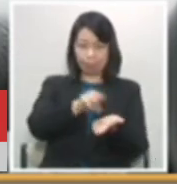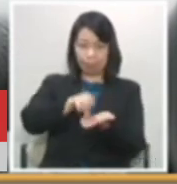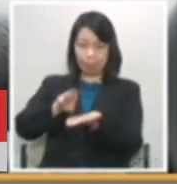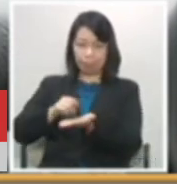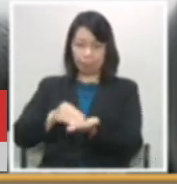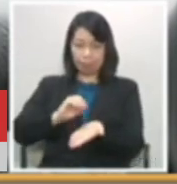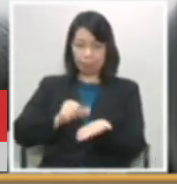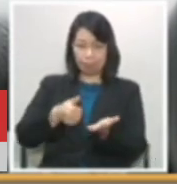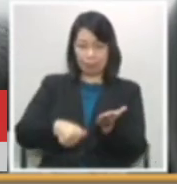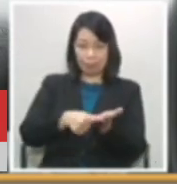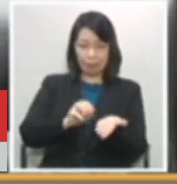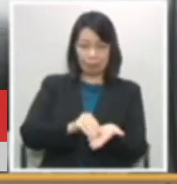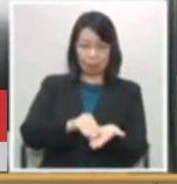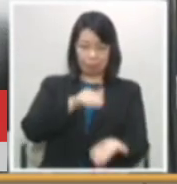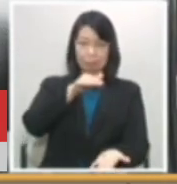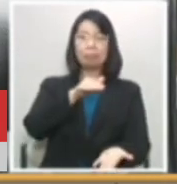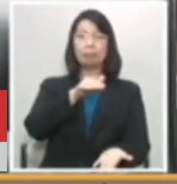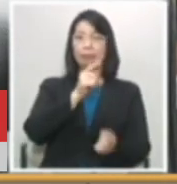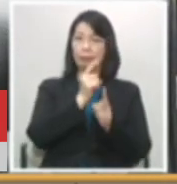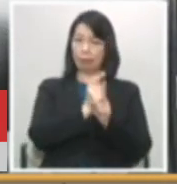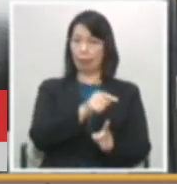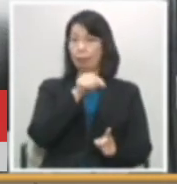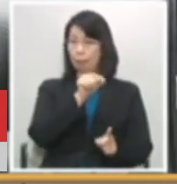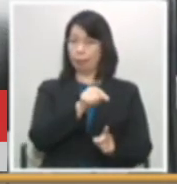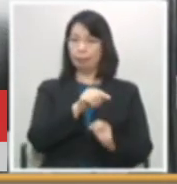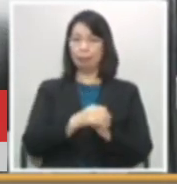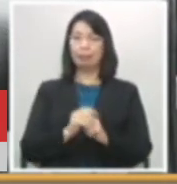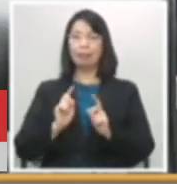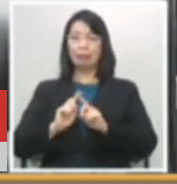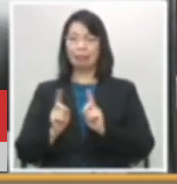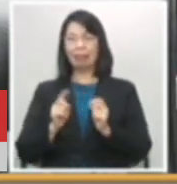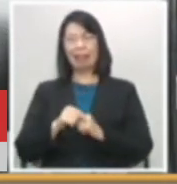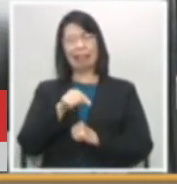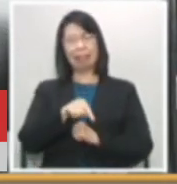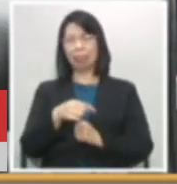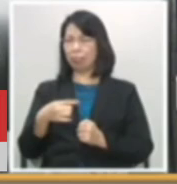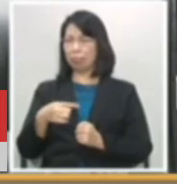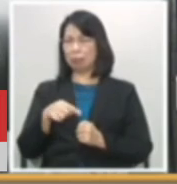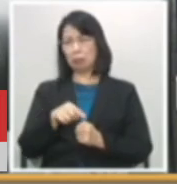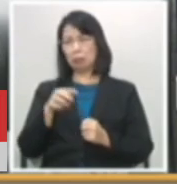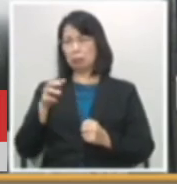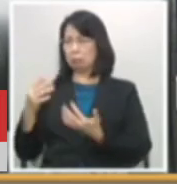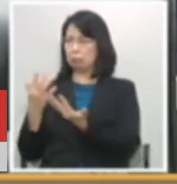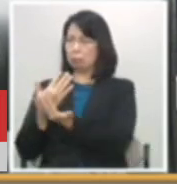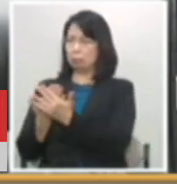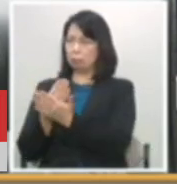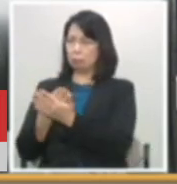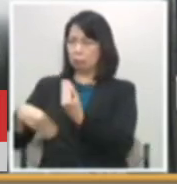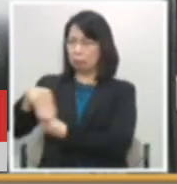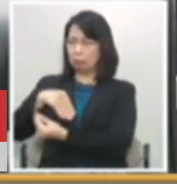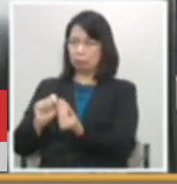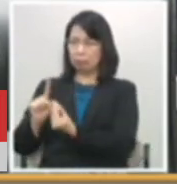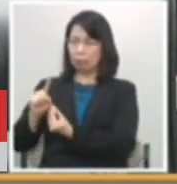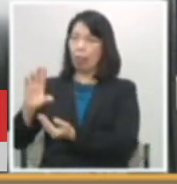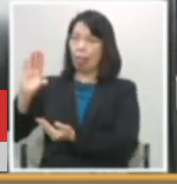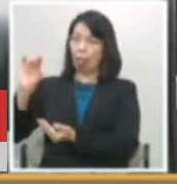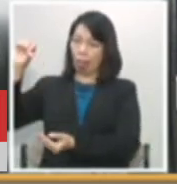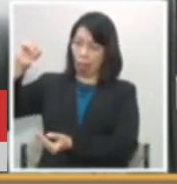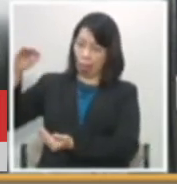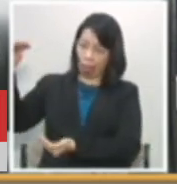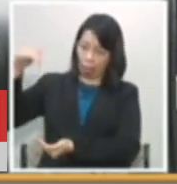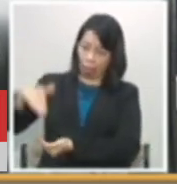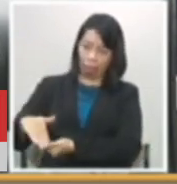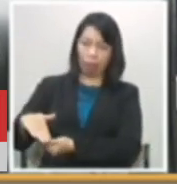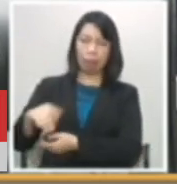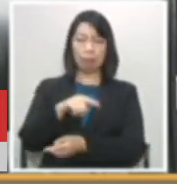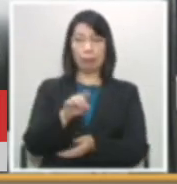ที่ตั้งเป้าไว้แม้ว่าดูว่าจะเป็นเรื่องที่สวนทางกับสถานการณ์ทางเศรษฐกิจในปัจจุบันที่เต็มไปด้วย